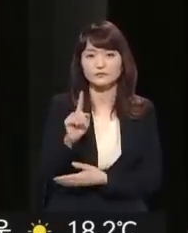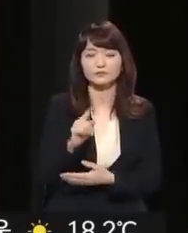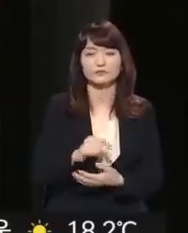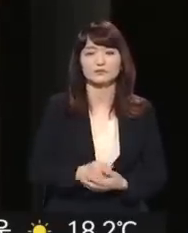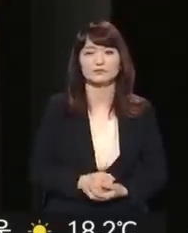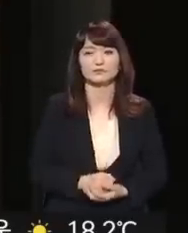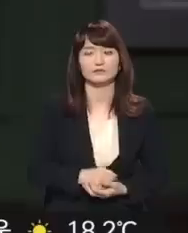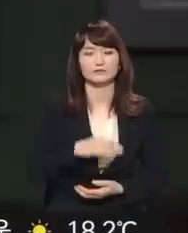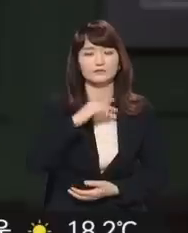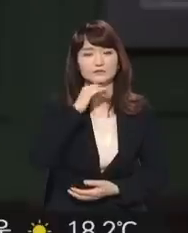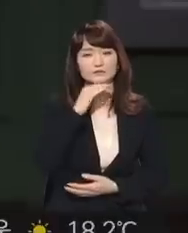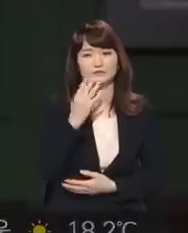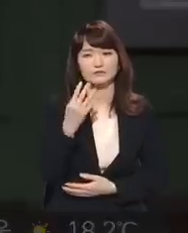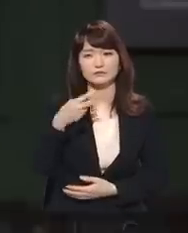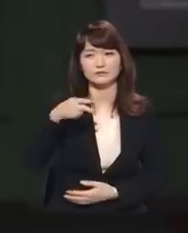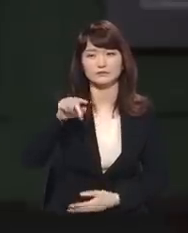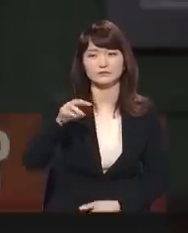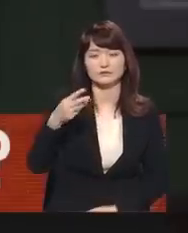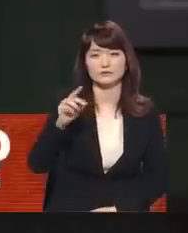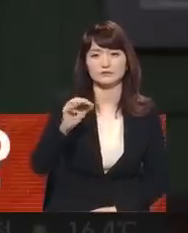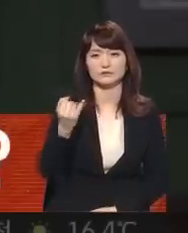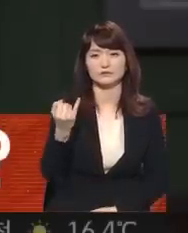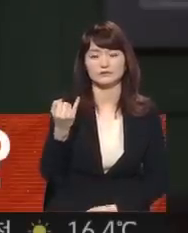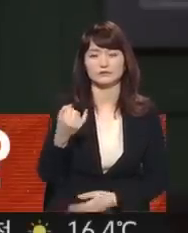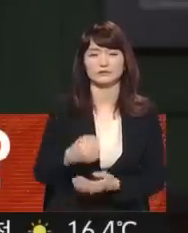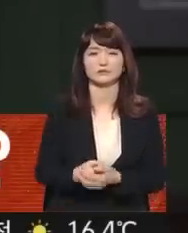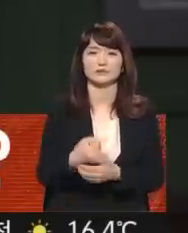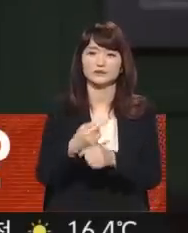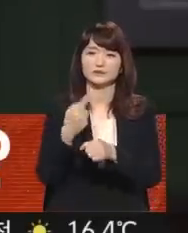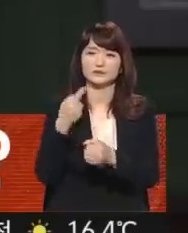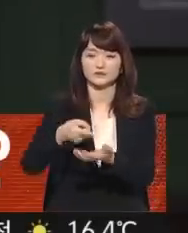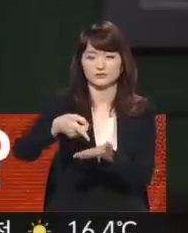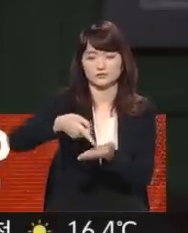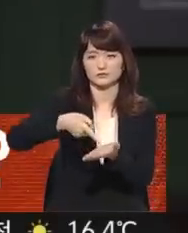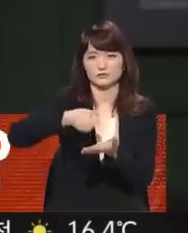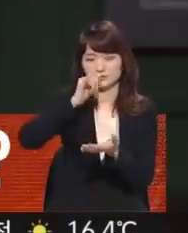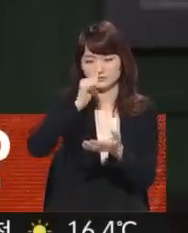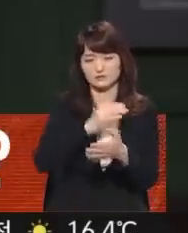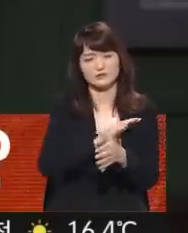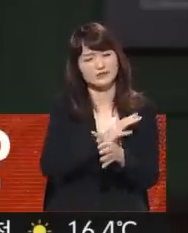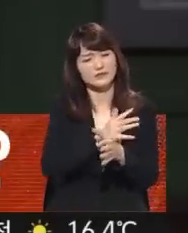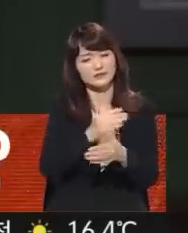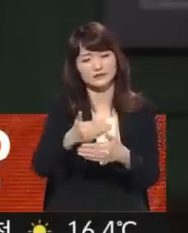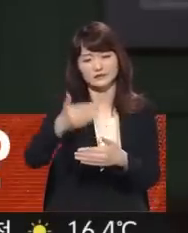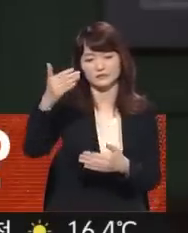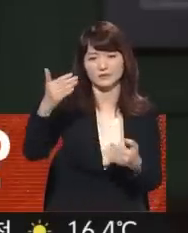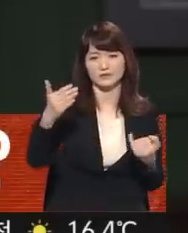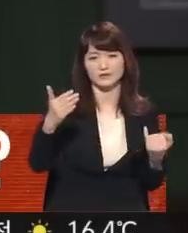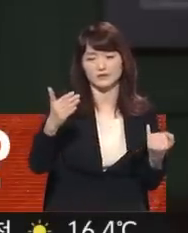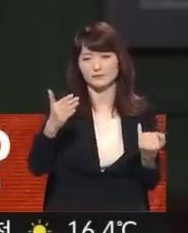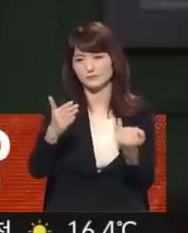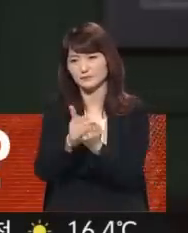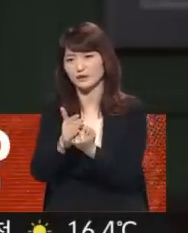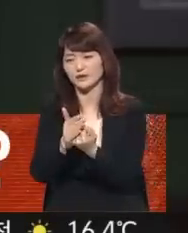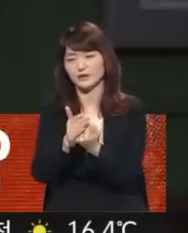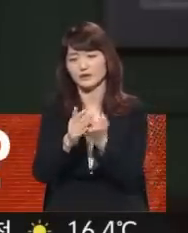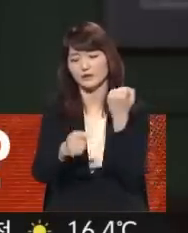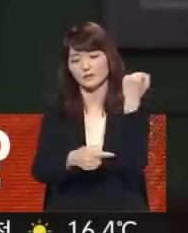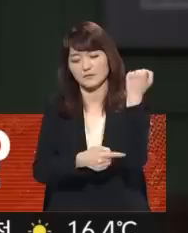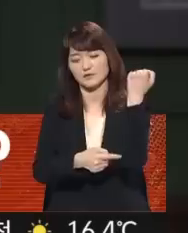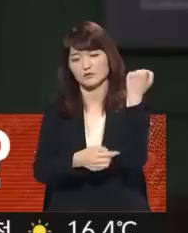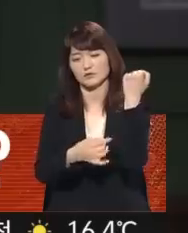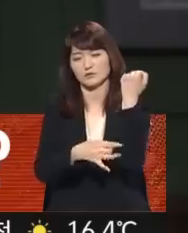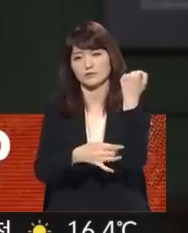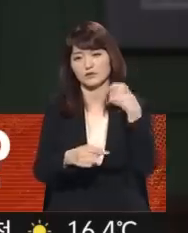일단 4살 사랑이가 지난해 11월에 수술을 받게 됐습니다 장난을 치다가 당시에 벽에 부딪혀서 팔꿈치가 골절 됐는데요